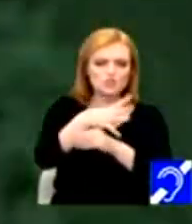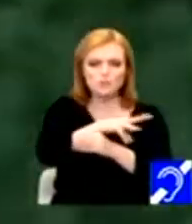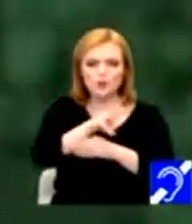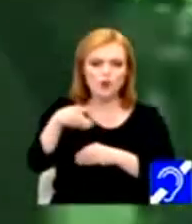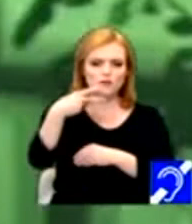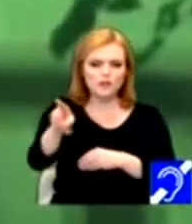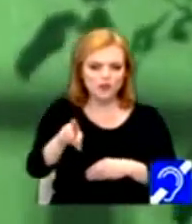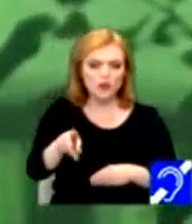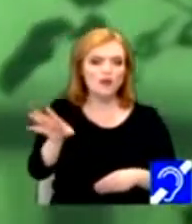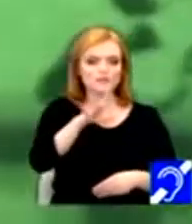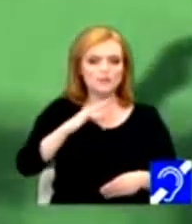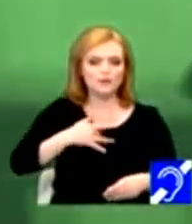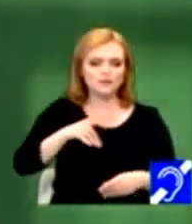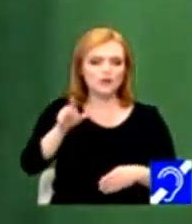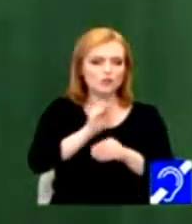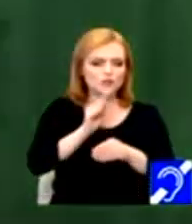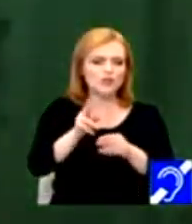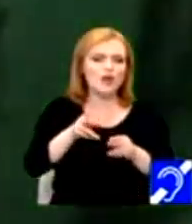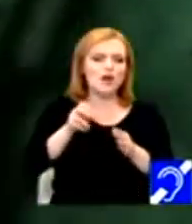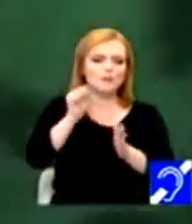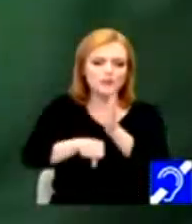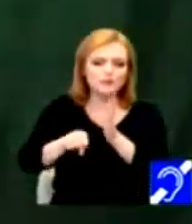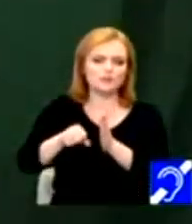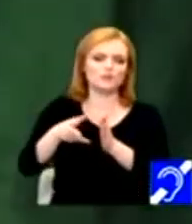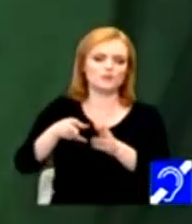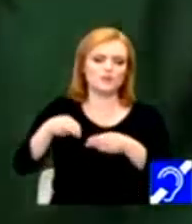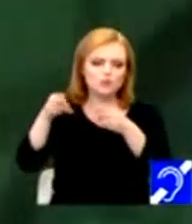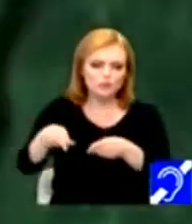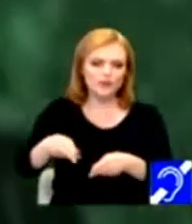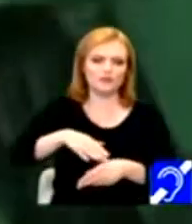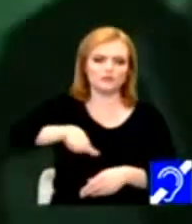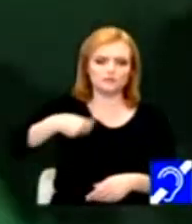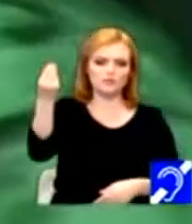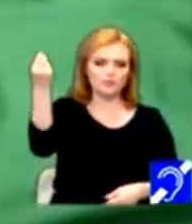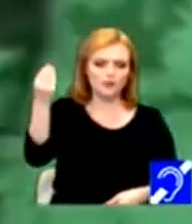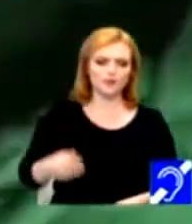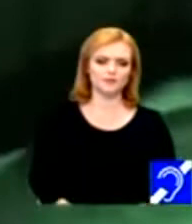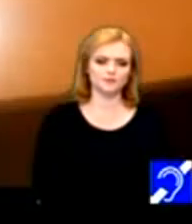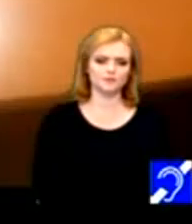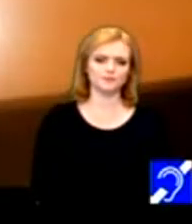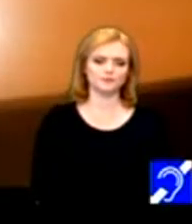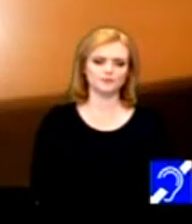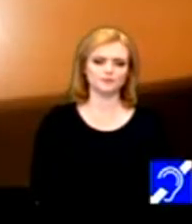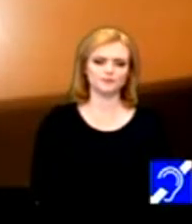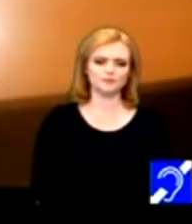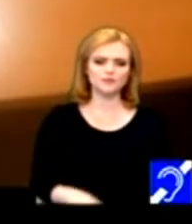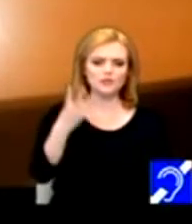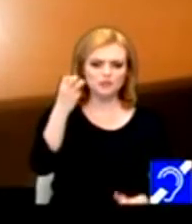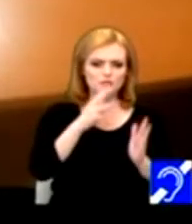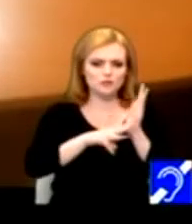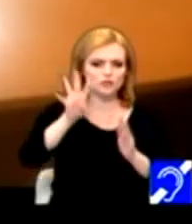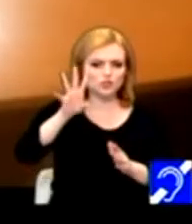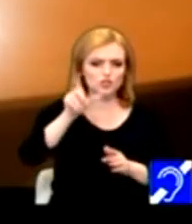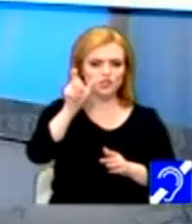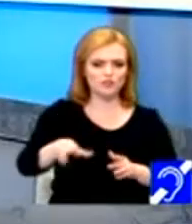euro. Suspecții au fost acuzați de crime, spălare de bani și estorcare de fonduri. Sequestrat beni per oltre 15 milioane de euro.